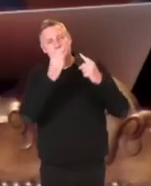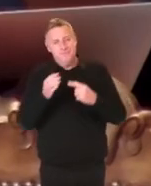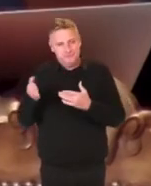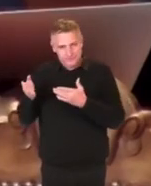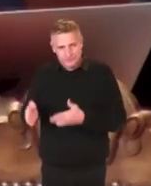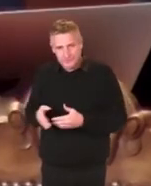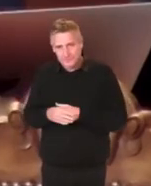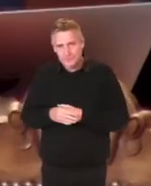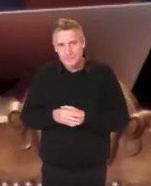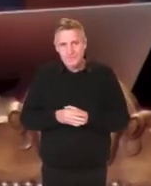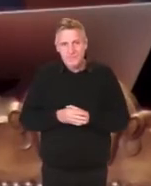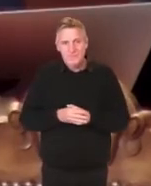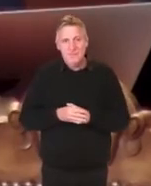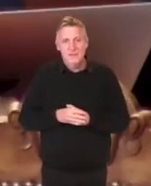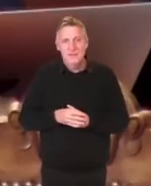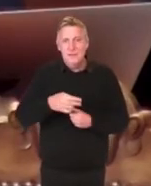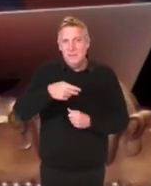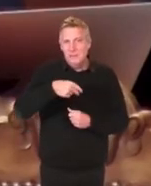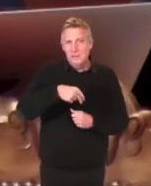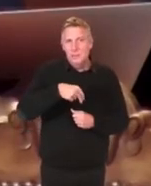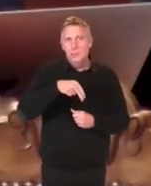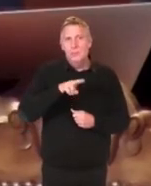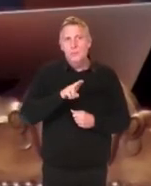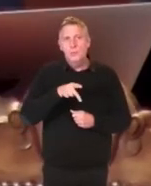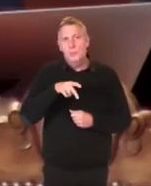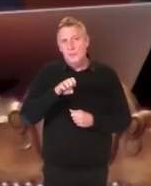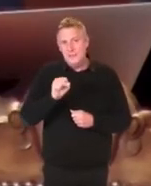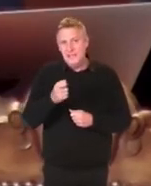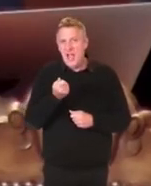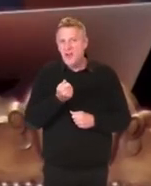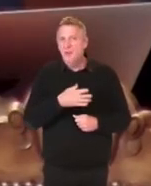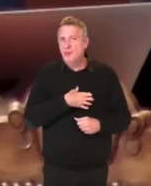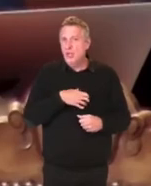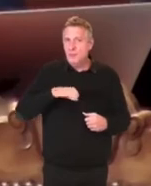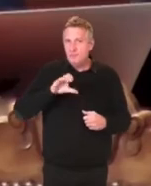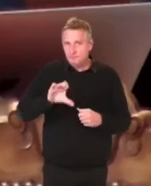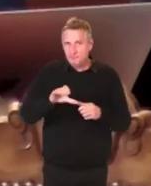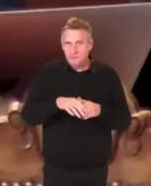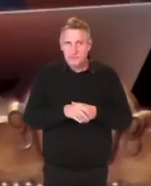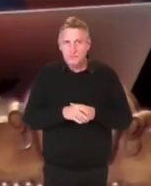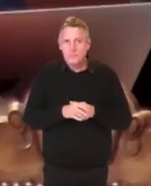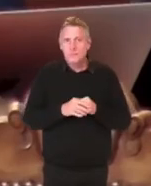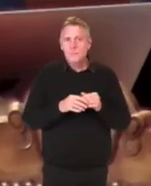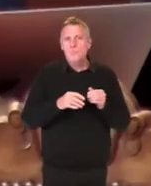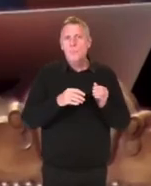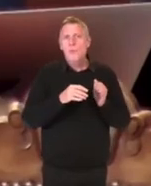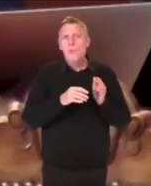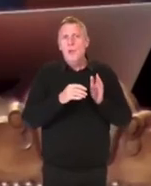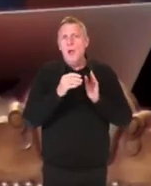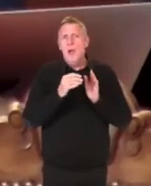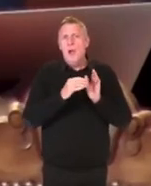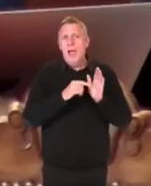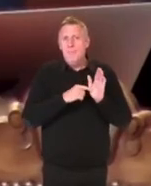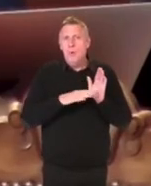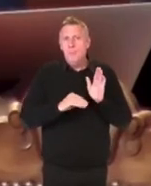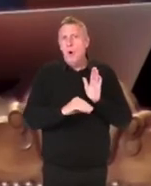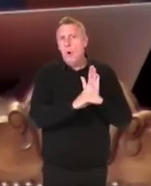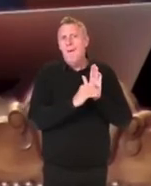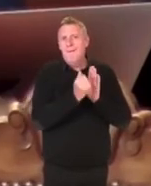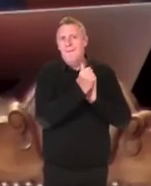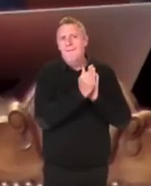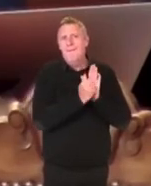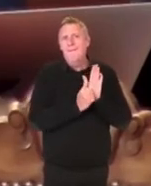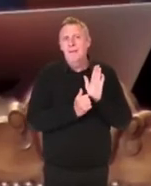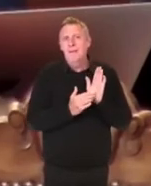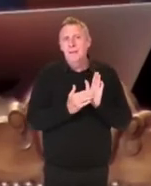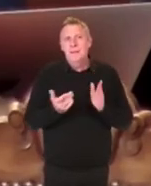généreuses qui ont été proposées par la NUPES étaient financées, puisque les amendements doivent être équilibrés, par les réductions à